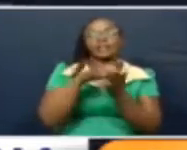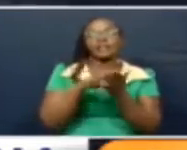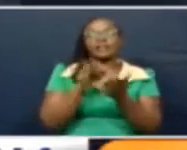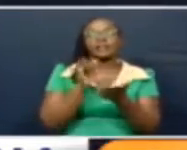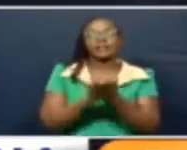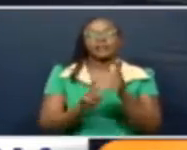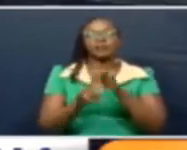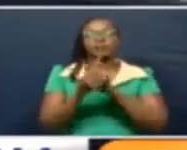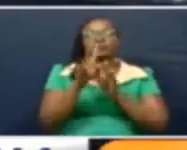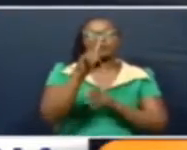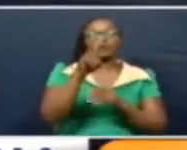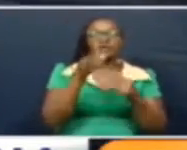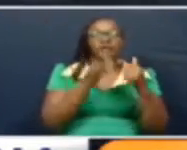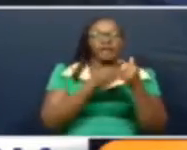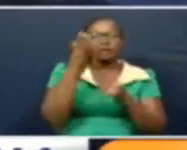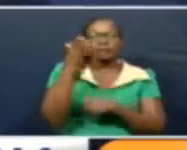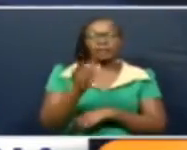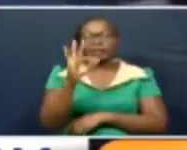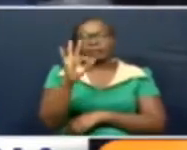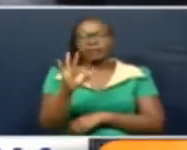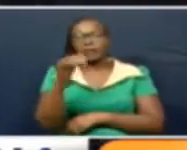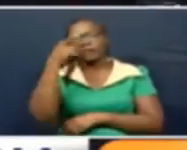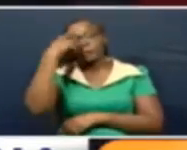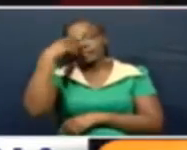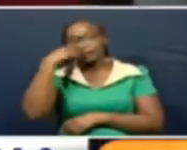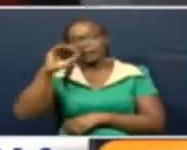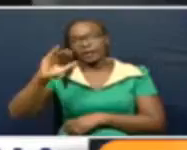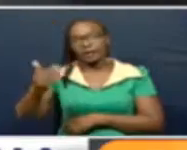tarehe 28 mwezi Machi katika mji wa Thika.